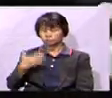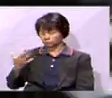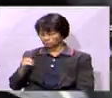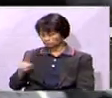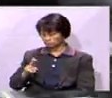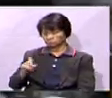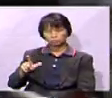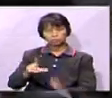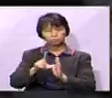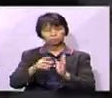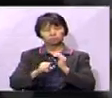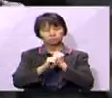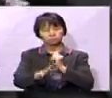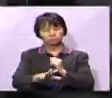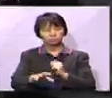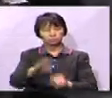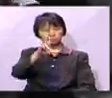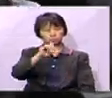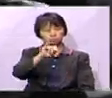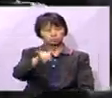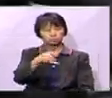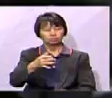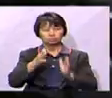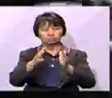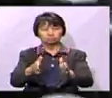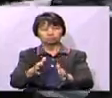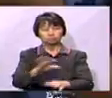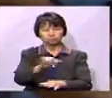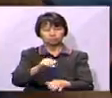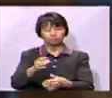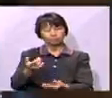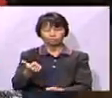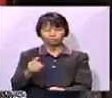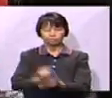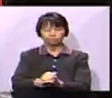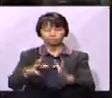Zulkifli turut melancarkan kempen revolusi 3J, jangan hulur, jangan kautim dan